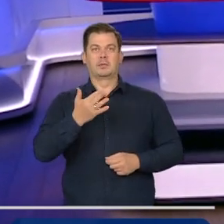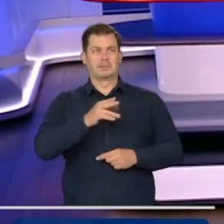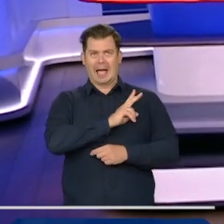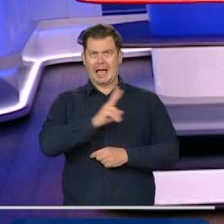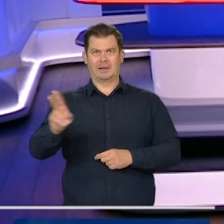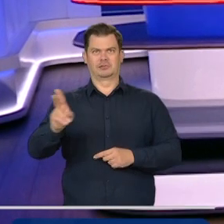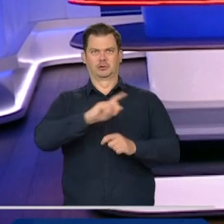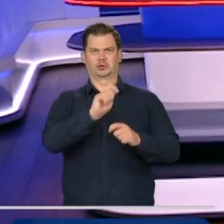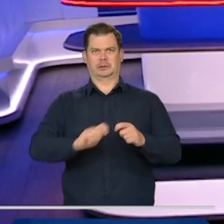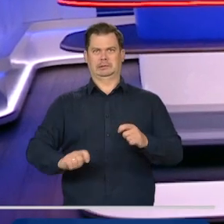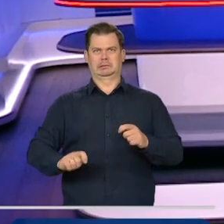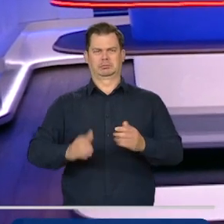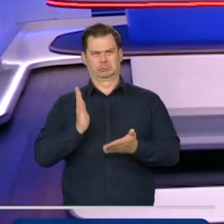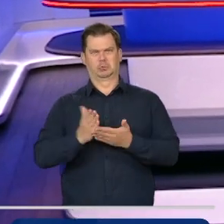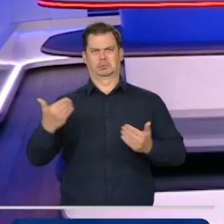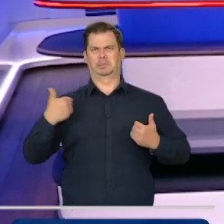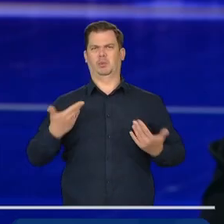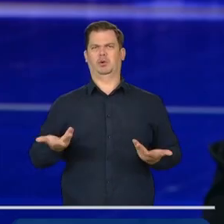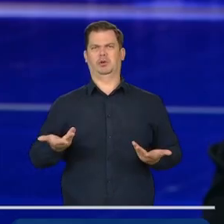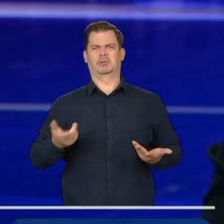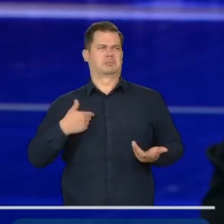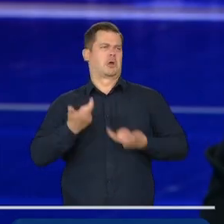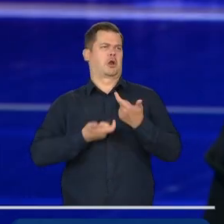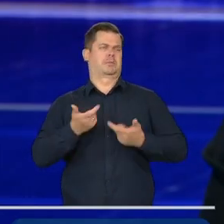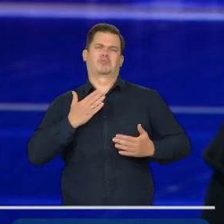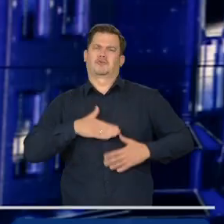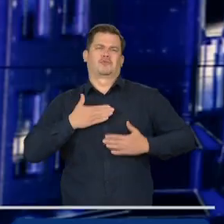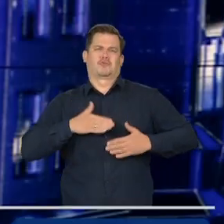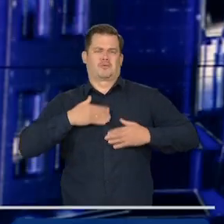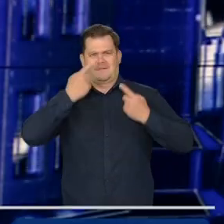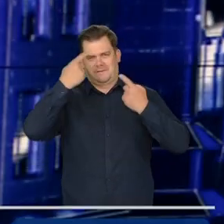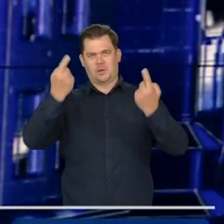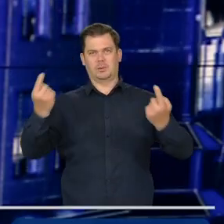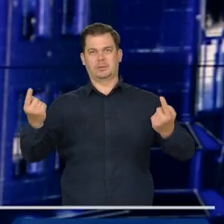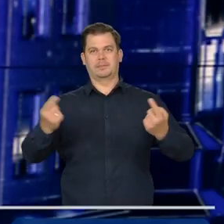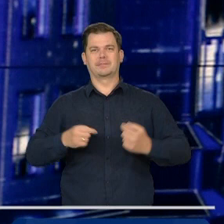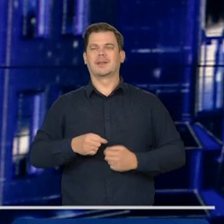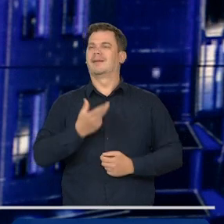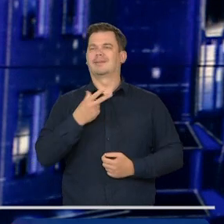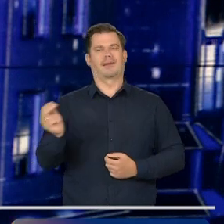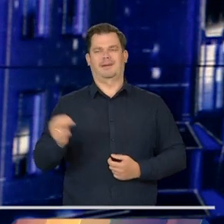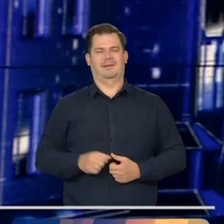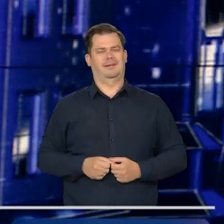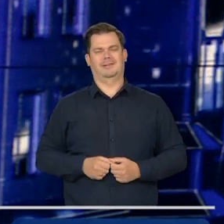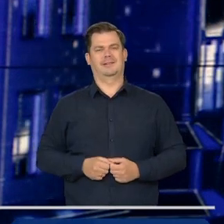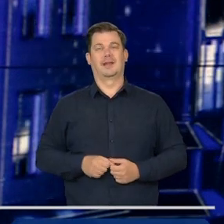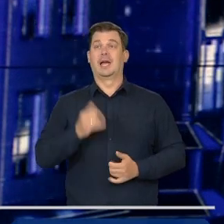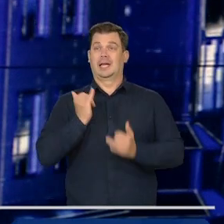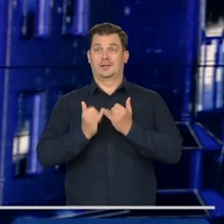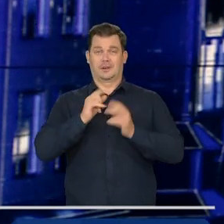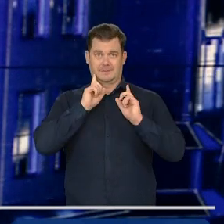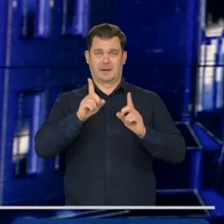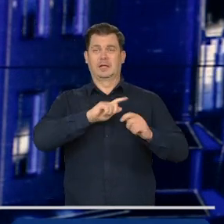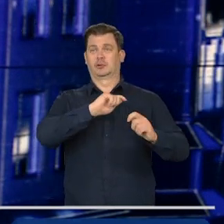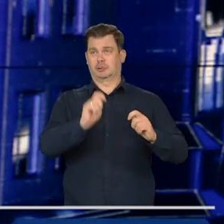ochrzczeni są zbawieni, to w zasadzie mogę tu na ziemi robić, co chcę. To nie jest tak. Myślę sobie, że jeśli oczywiście